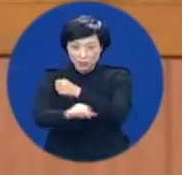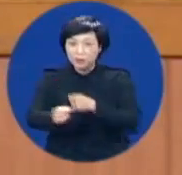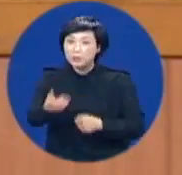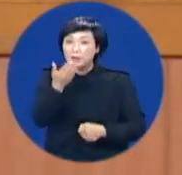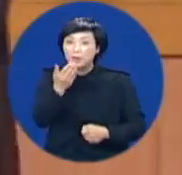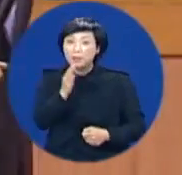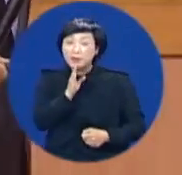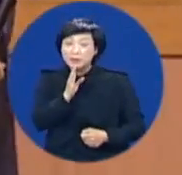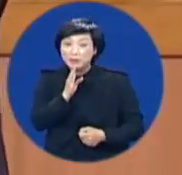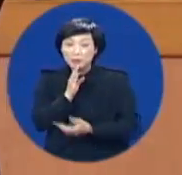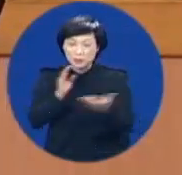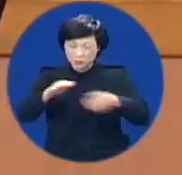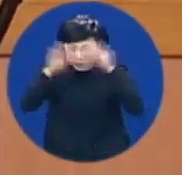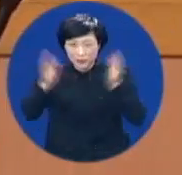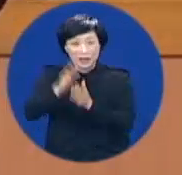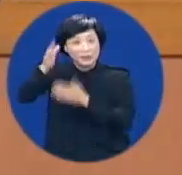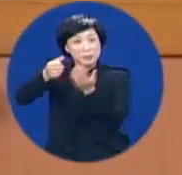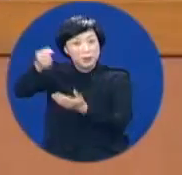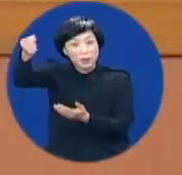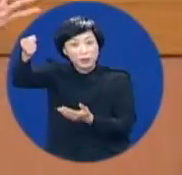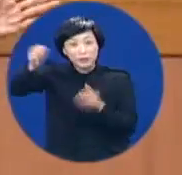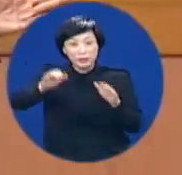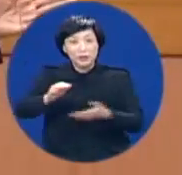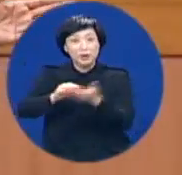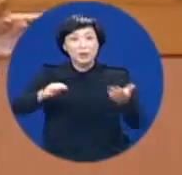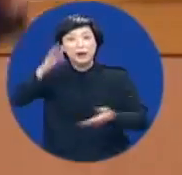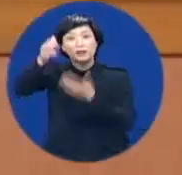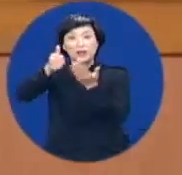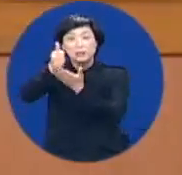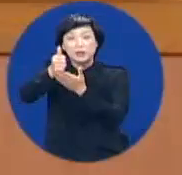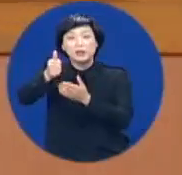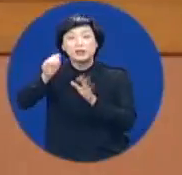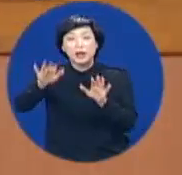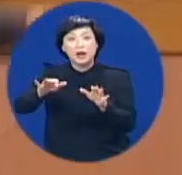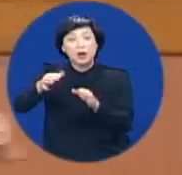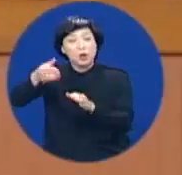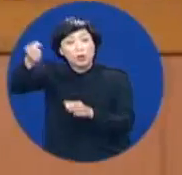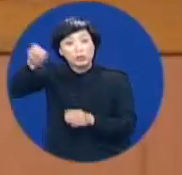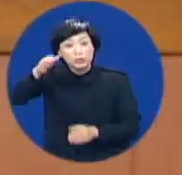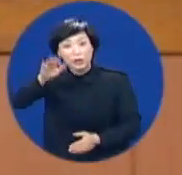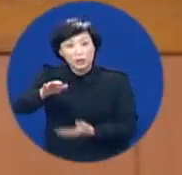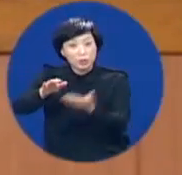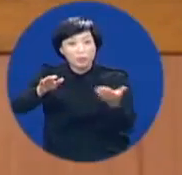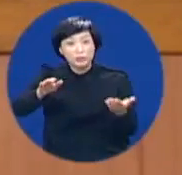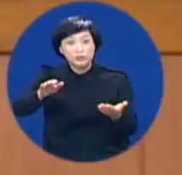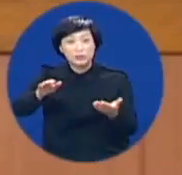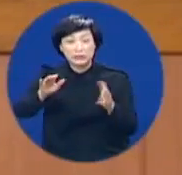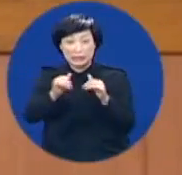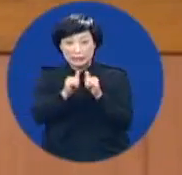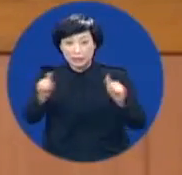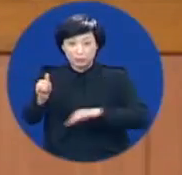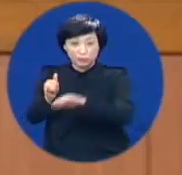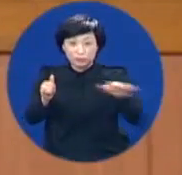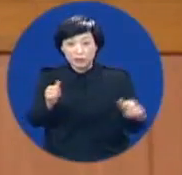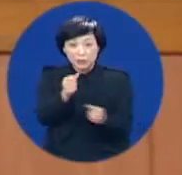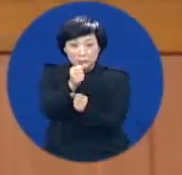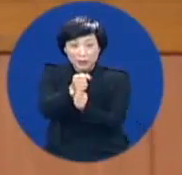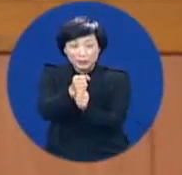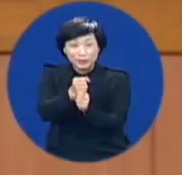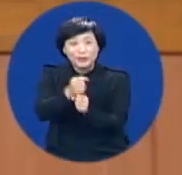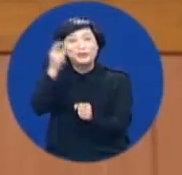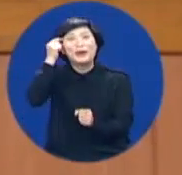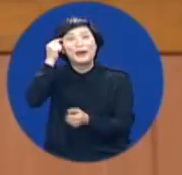거예요. 근데 하나님이 왜 이렇게 하나님 것인데 우리 사람을